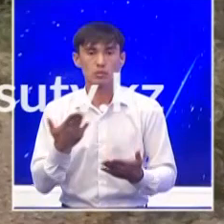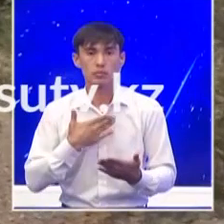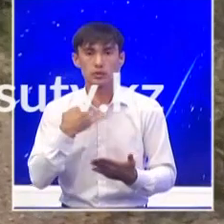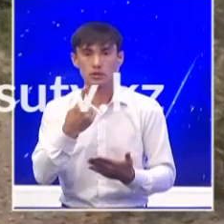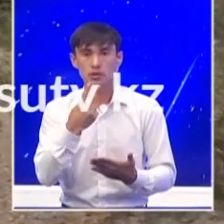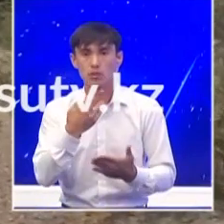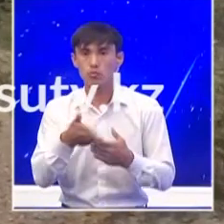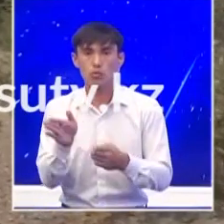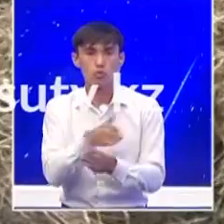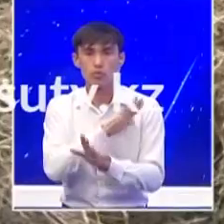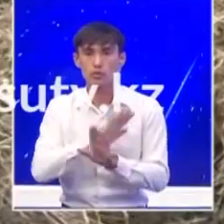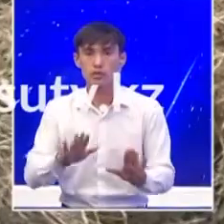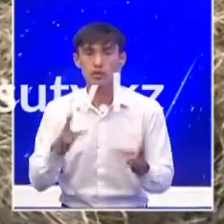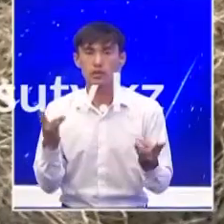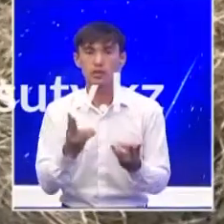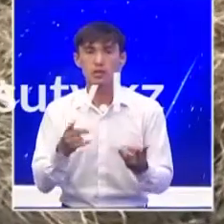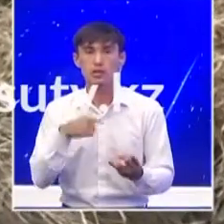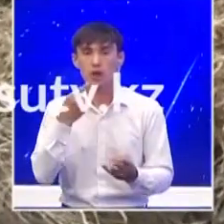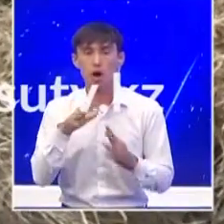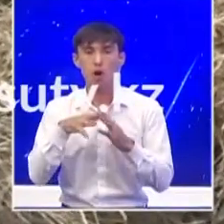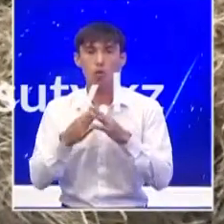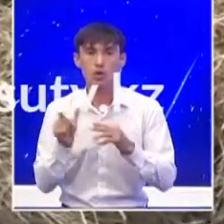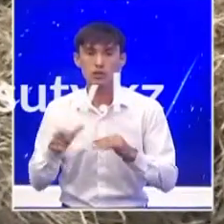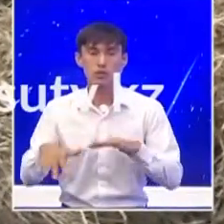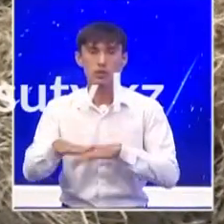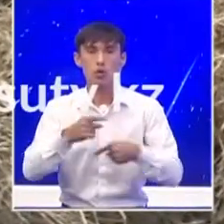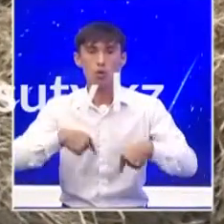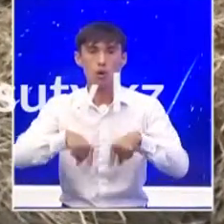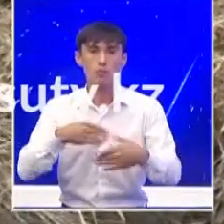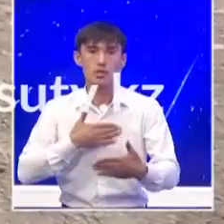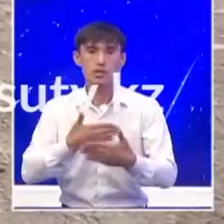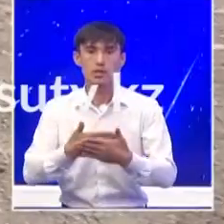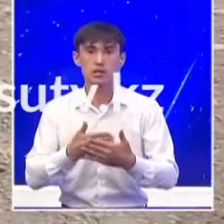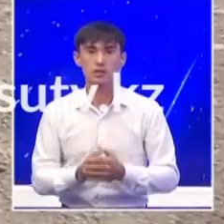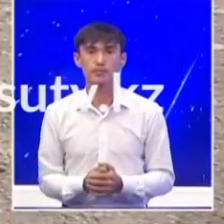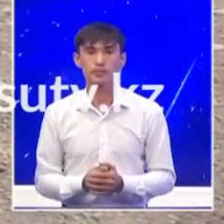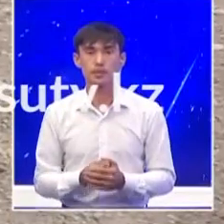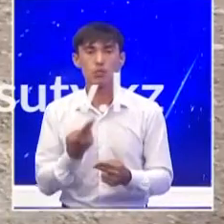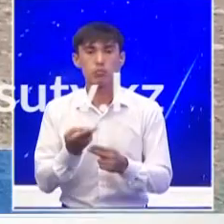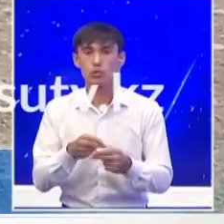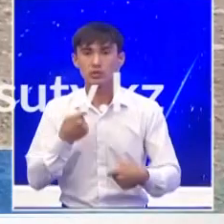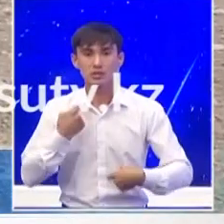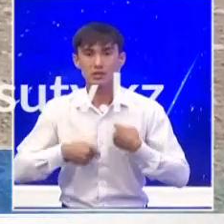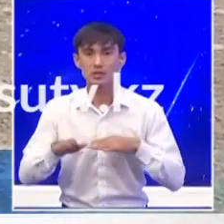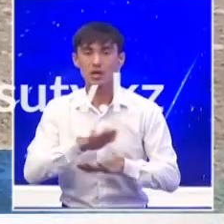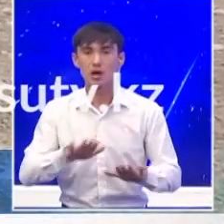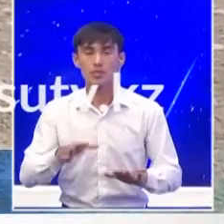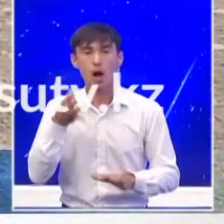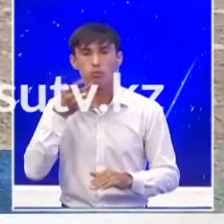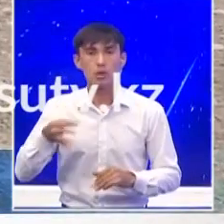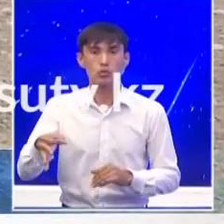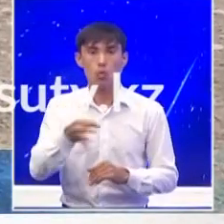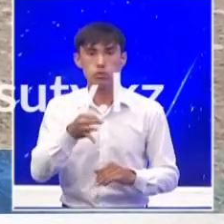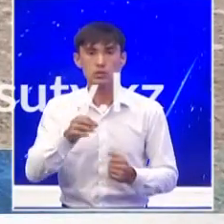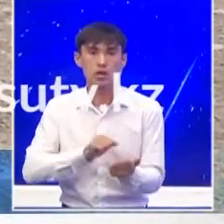деп бөлінбеуіміз керек дейді ауыл азаматтары мен қоғам белсенділері. Ол бекерден бекер емес, Алматы облысының өзінде